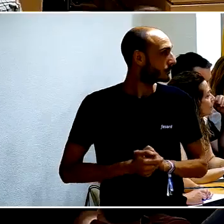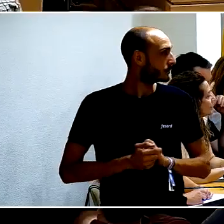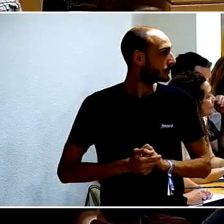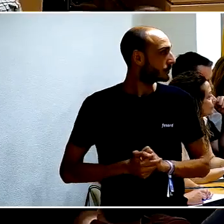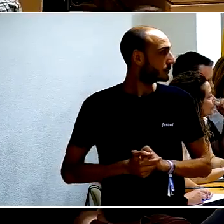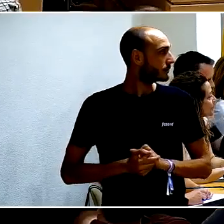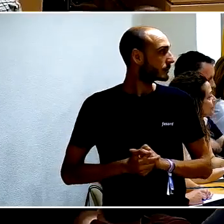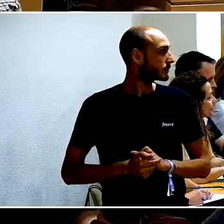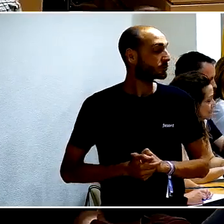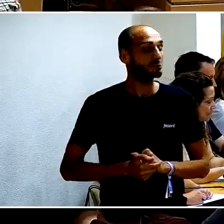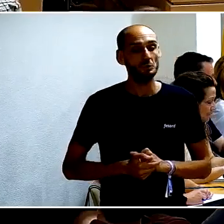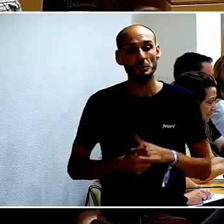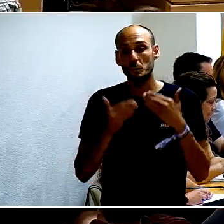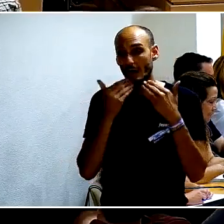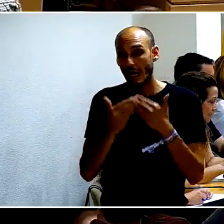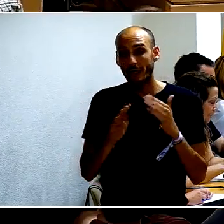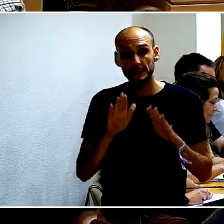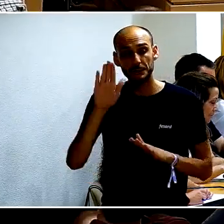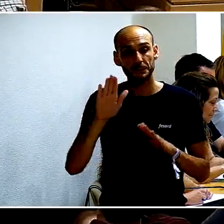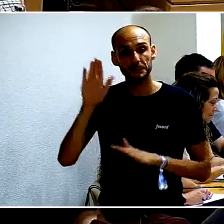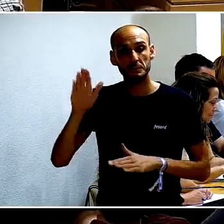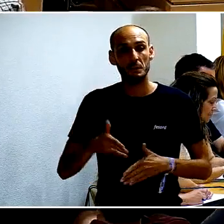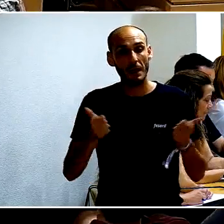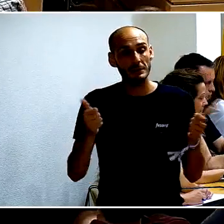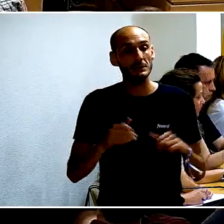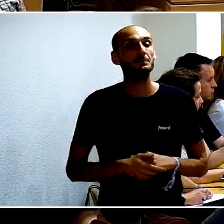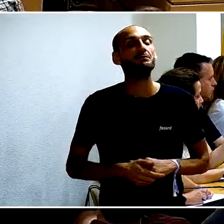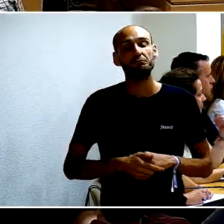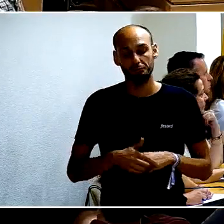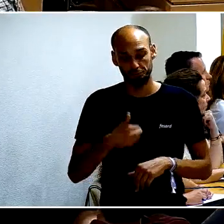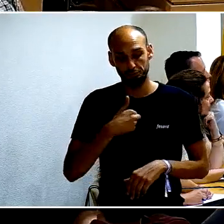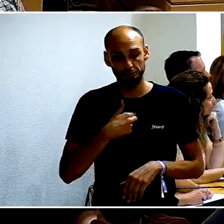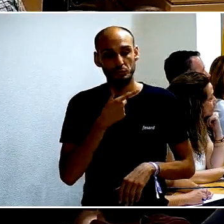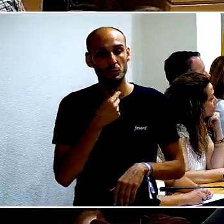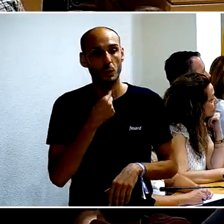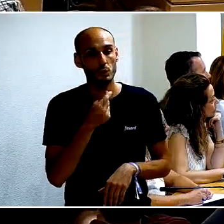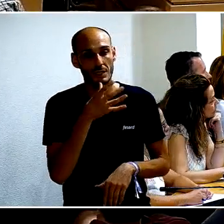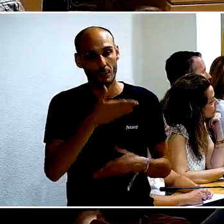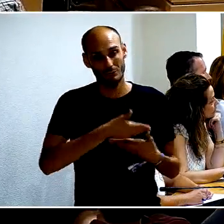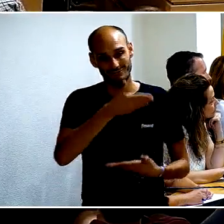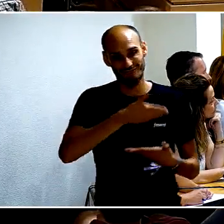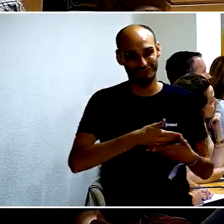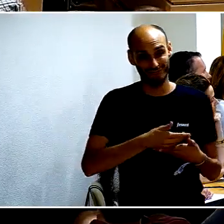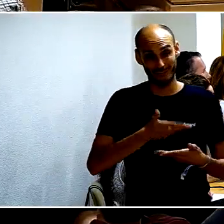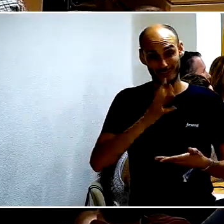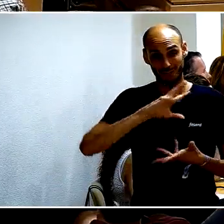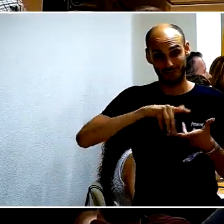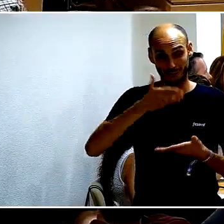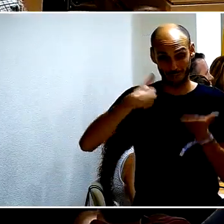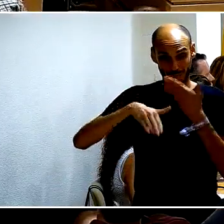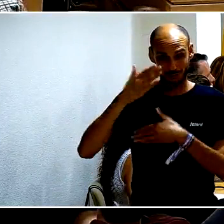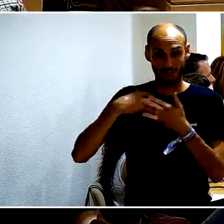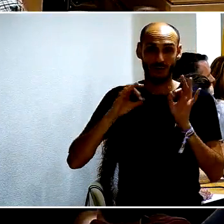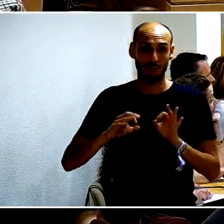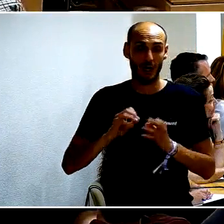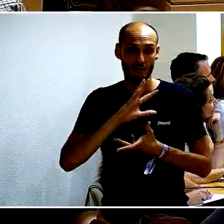Moltes gràcies. No n'hi ha més paraules. Jo sí que m'agradaria, perquè l'hemeroteca sempre dona moltíssima informació i molt